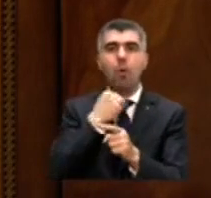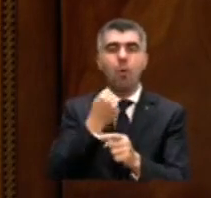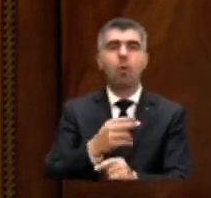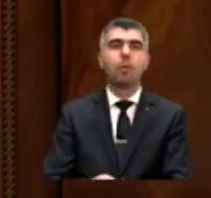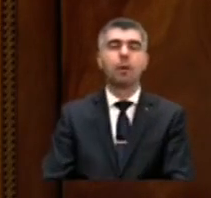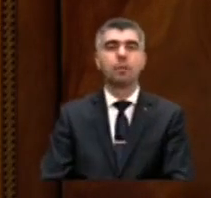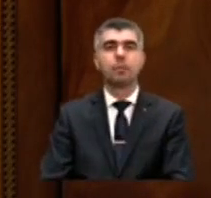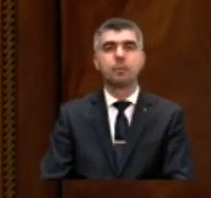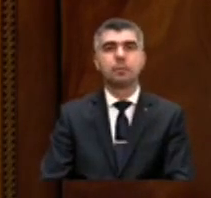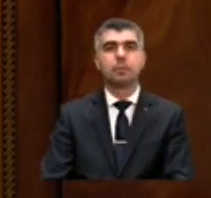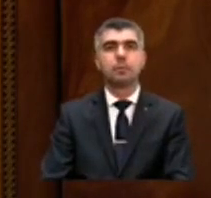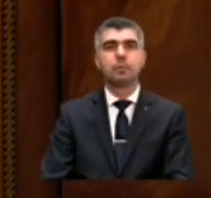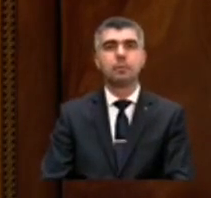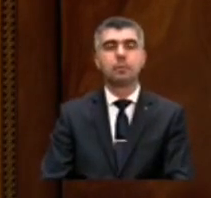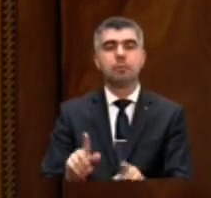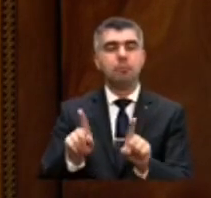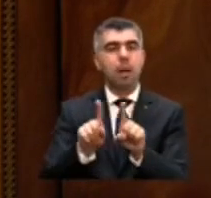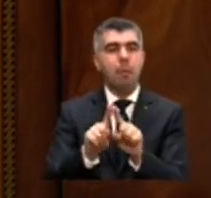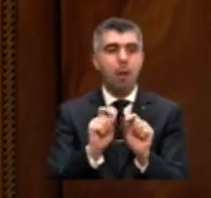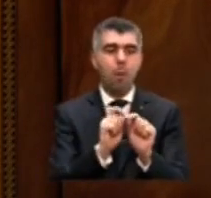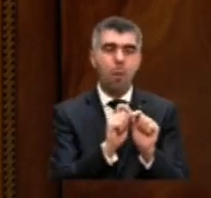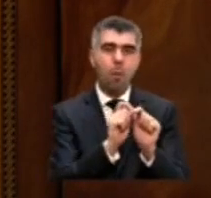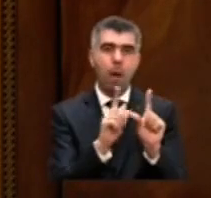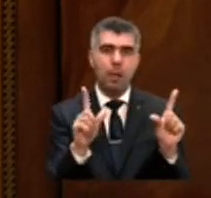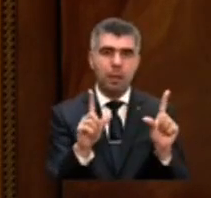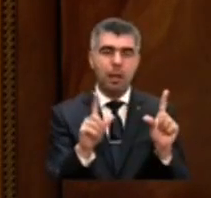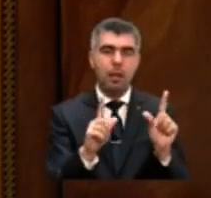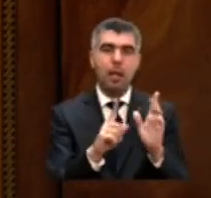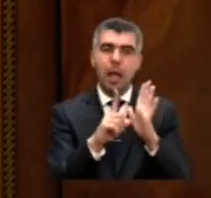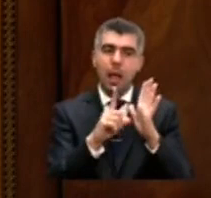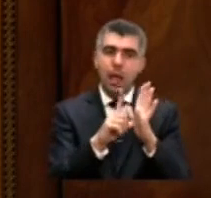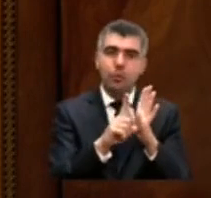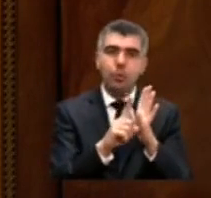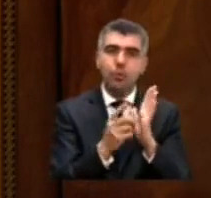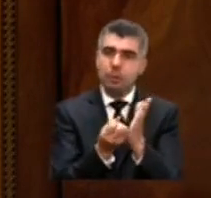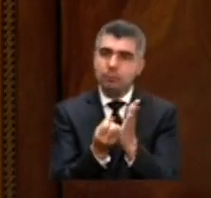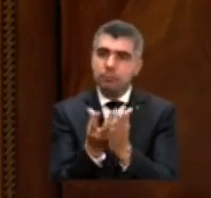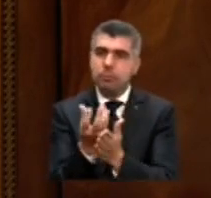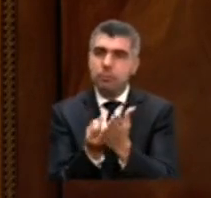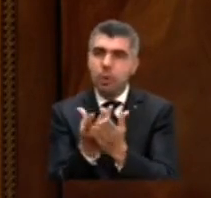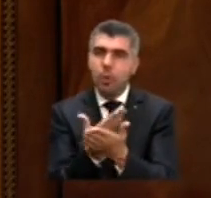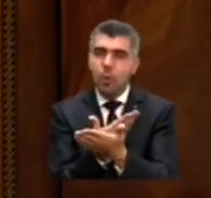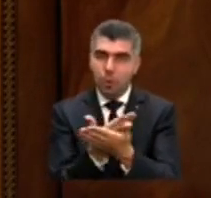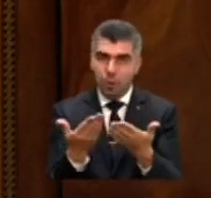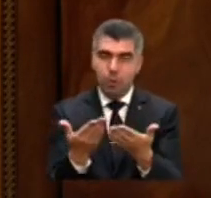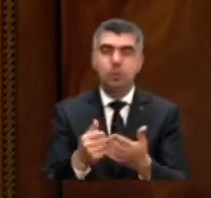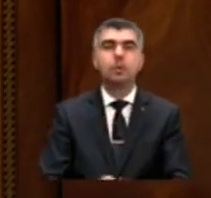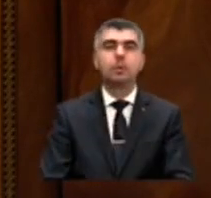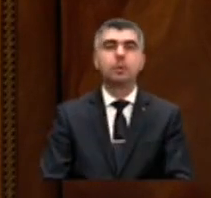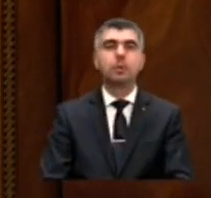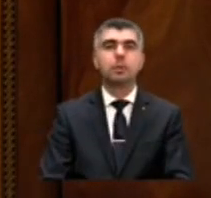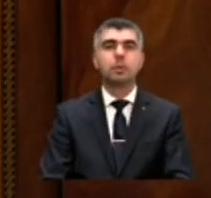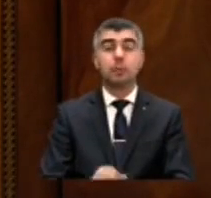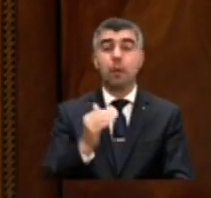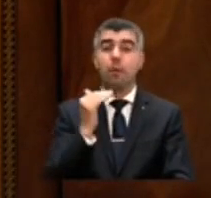كما يشكل توضيح الإطار التشريعي وتجويد المناخ الأعمال، خاصة من خلال